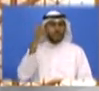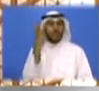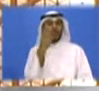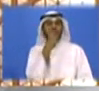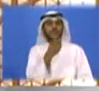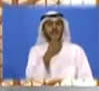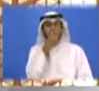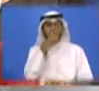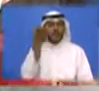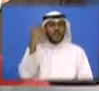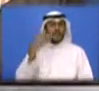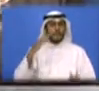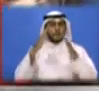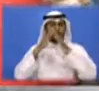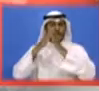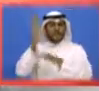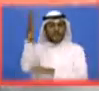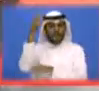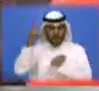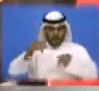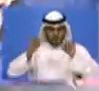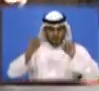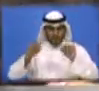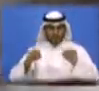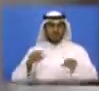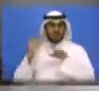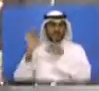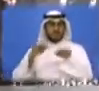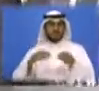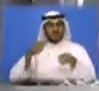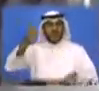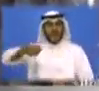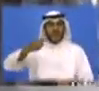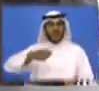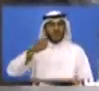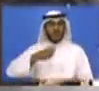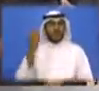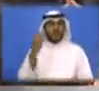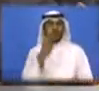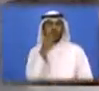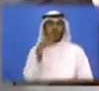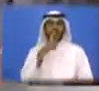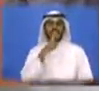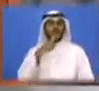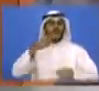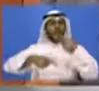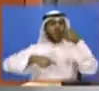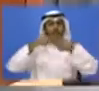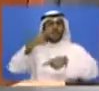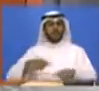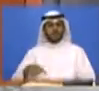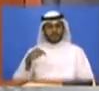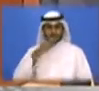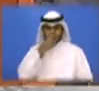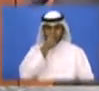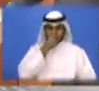سفارة جمهورية مصر العربية لدى دولة الكويت بالذكرى 41، والذي يأتي انطلاقا من المكانة